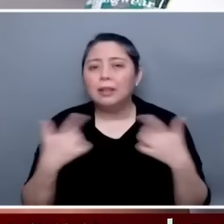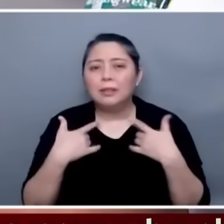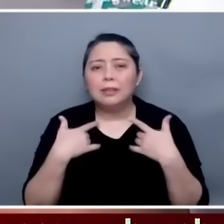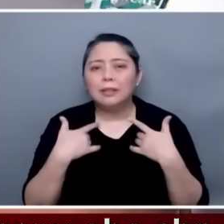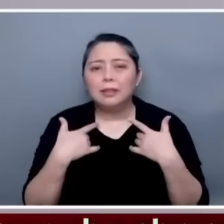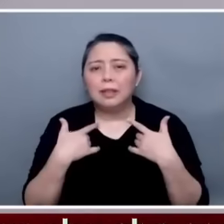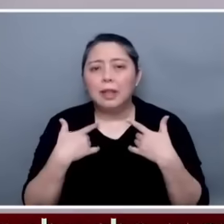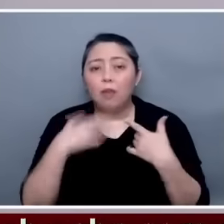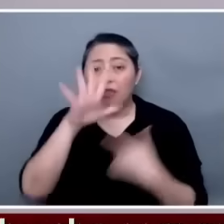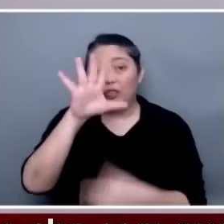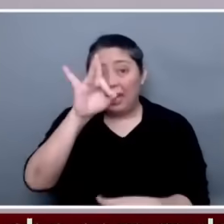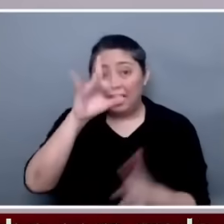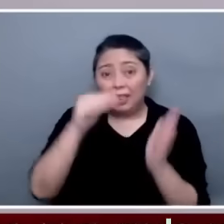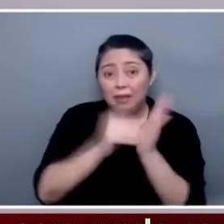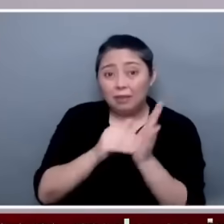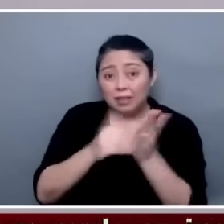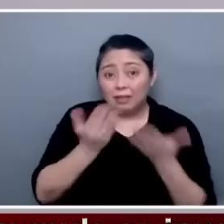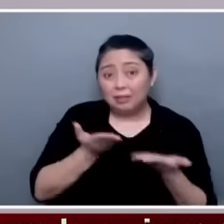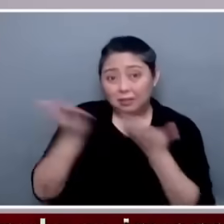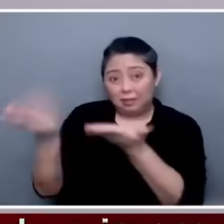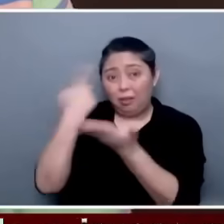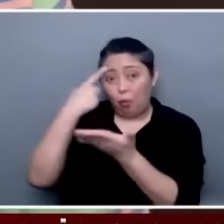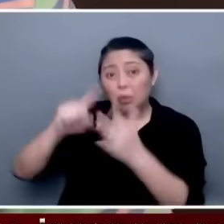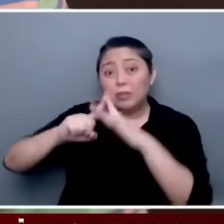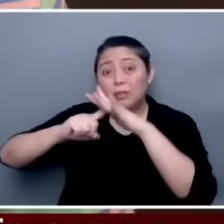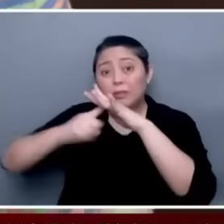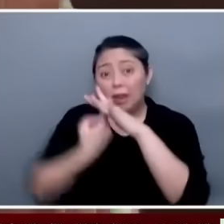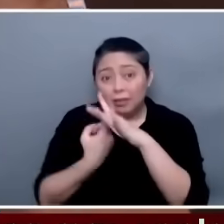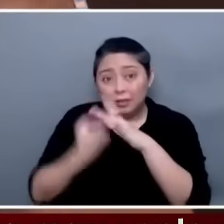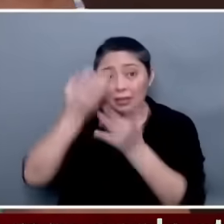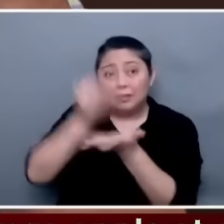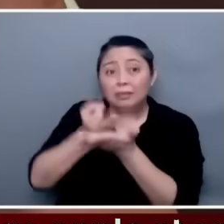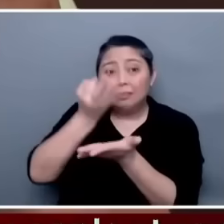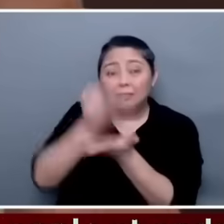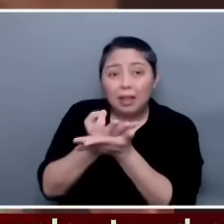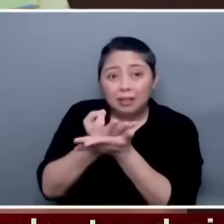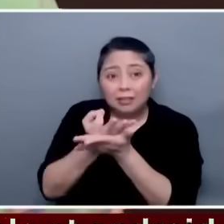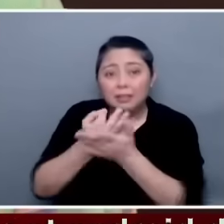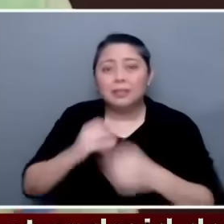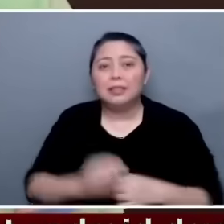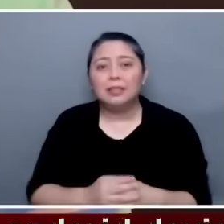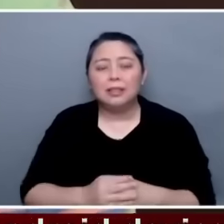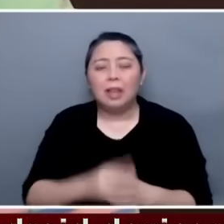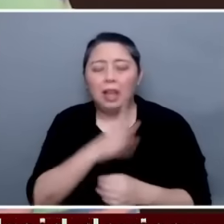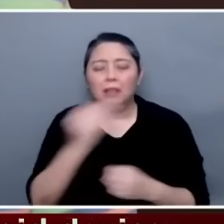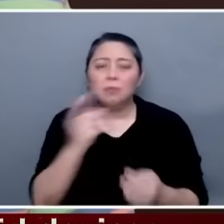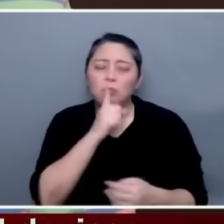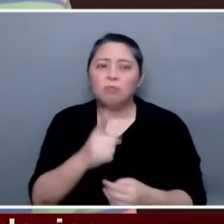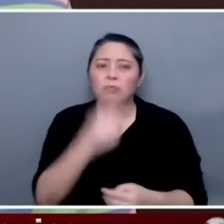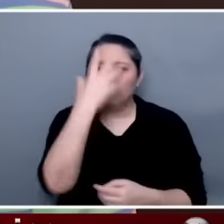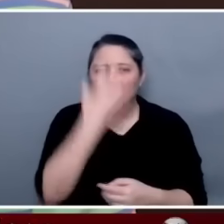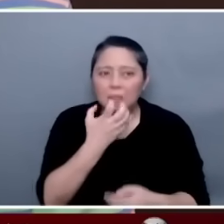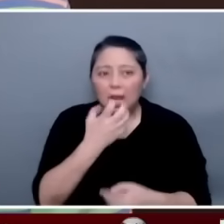ng 58,000 na panimulang pondo. Siyempre po, nagalit ako pati yung pamilya ko. Bakit ganun?